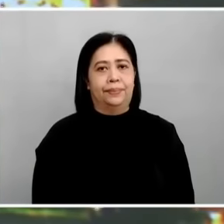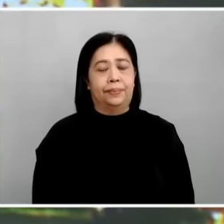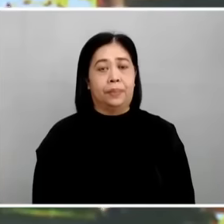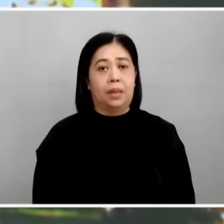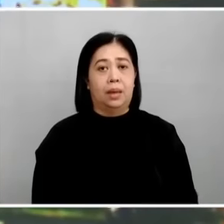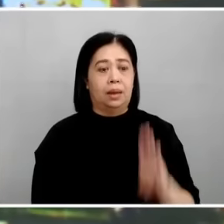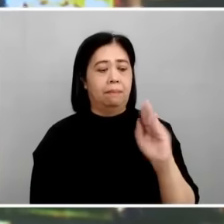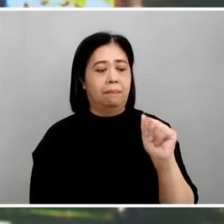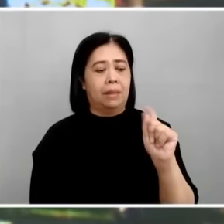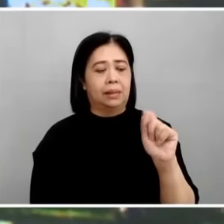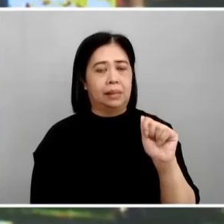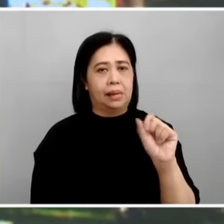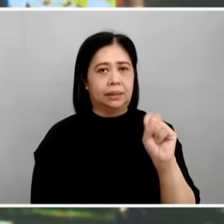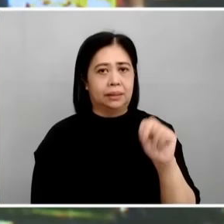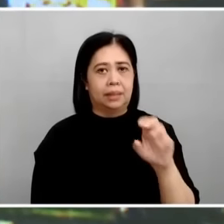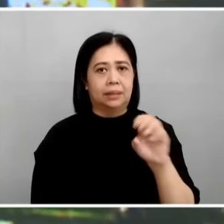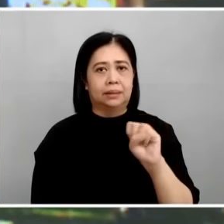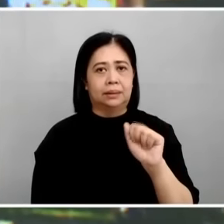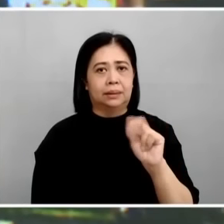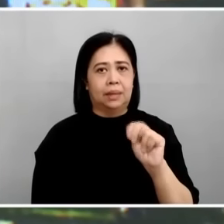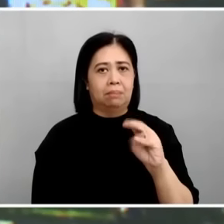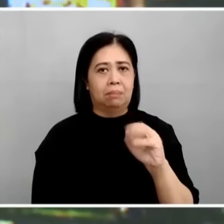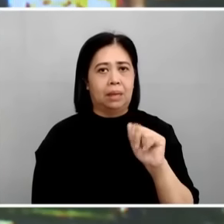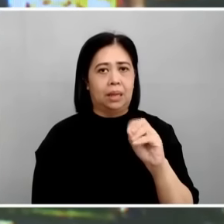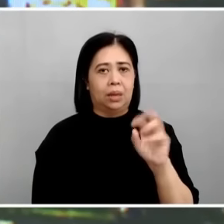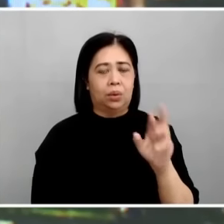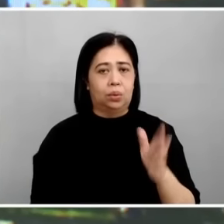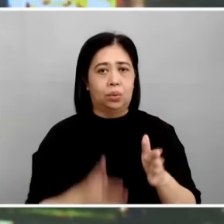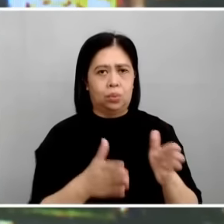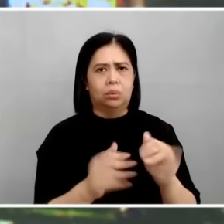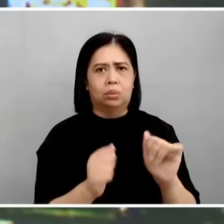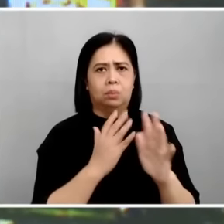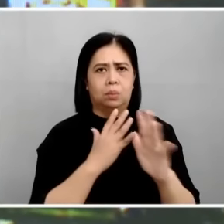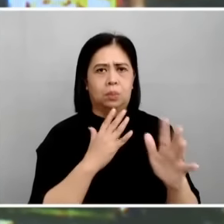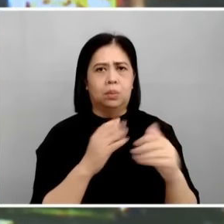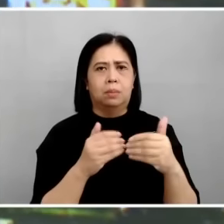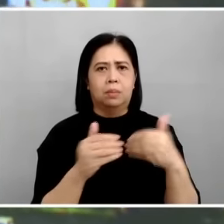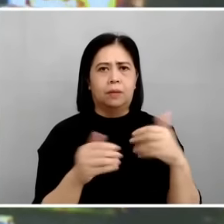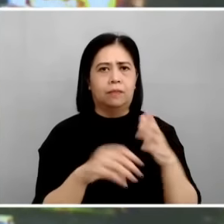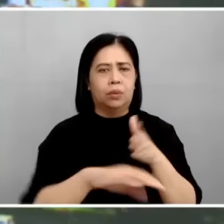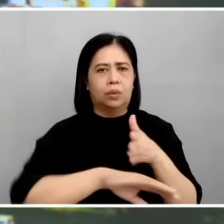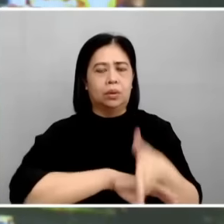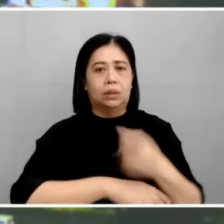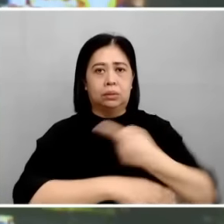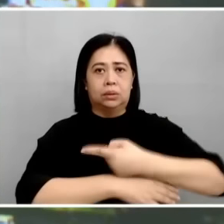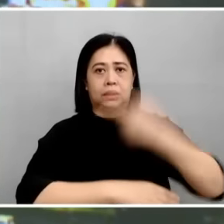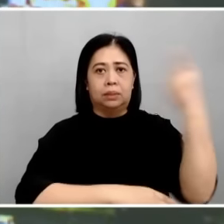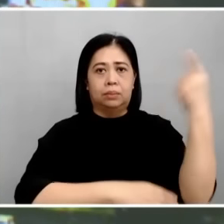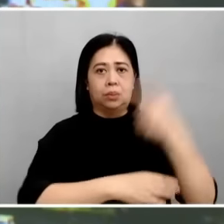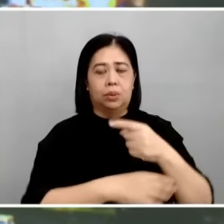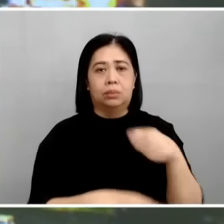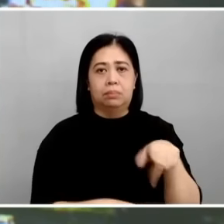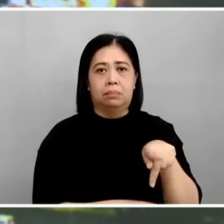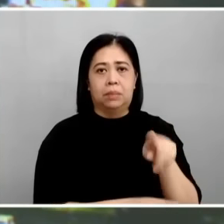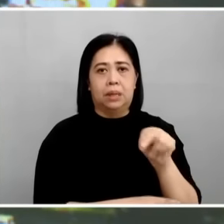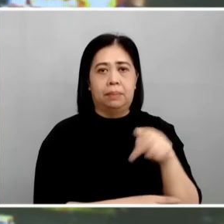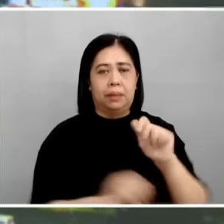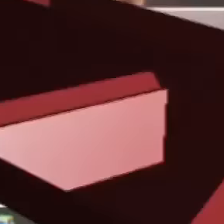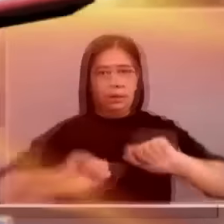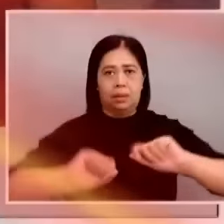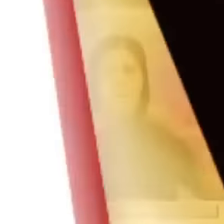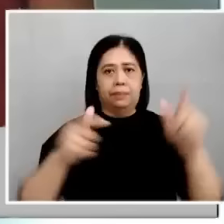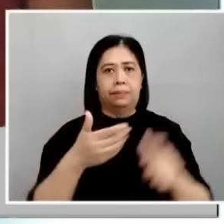batasan San Mateo Road ay pila na rin ang mga motorista bago makalagpas sa checkpoint ng PMP. Live,